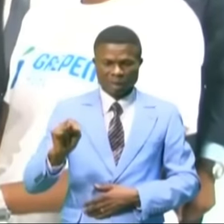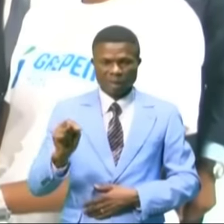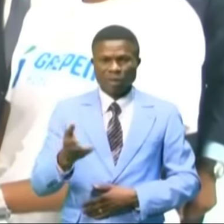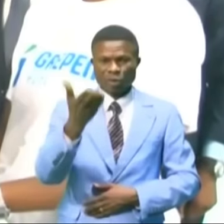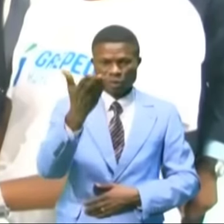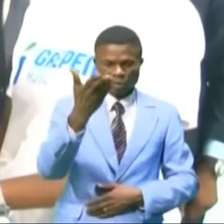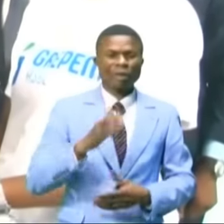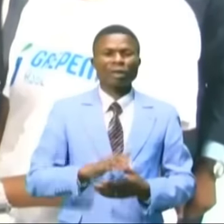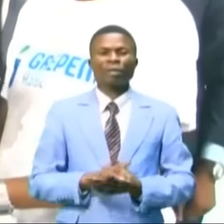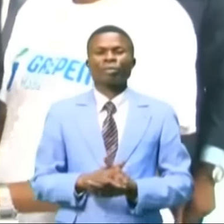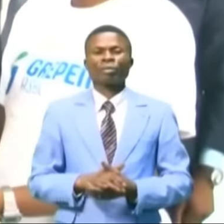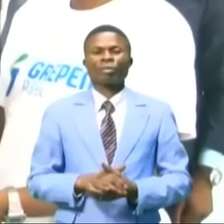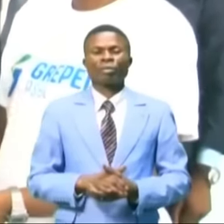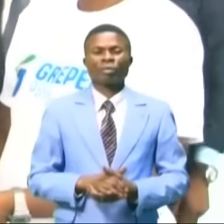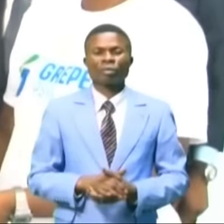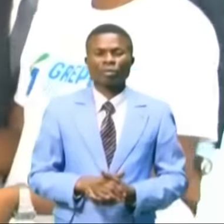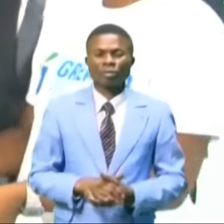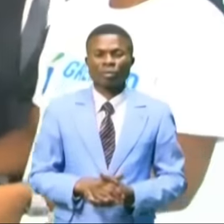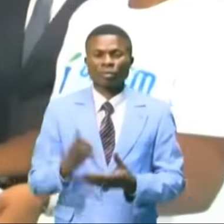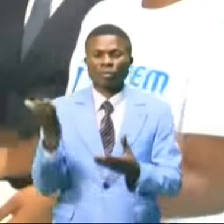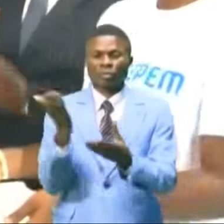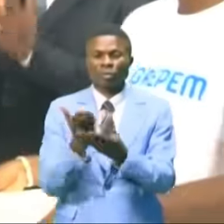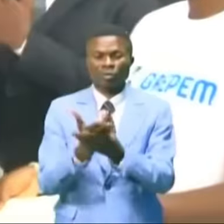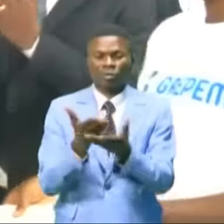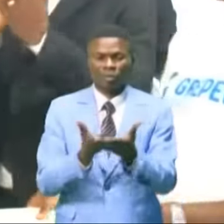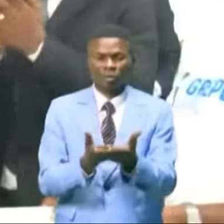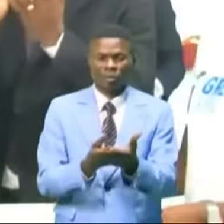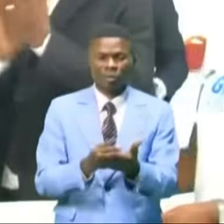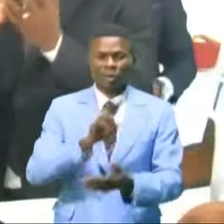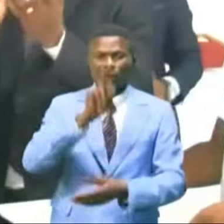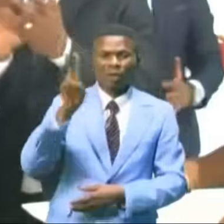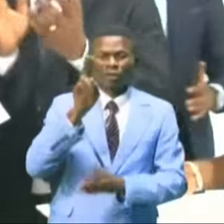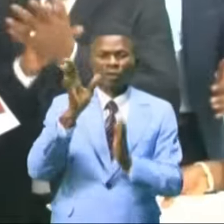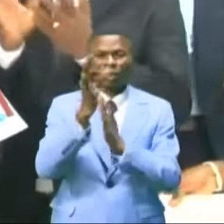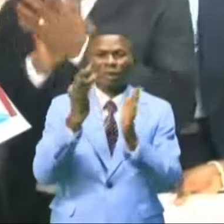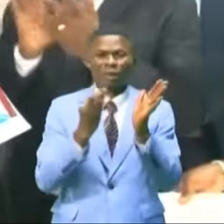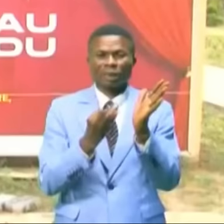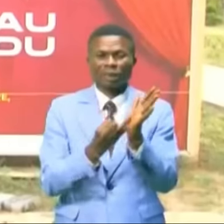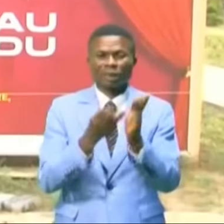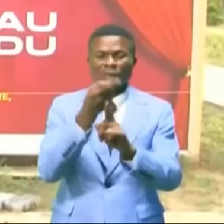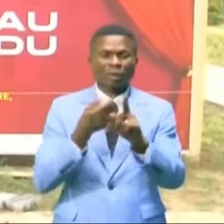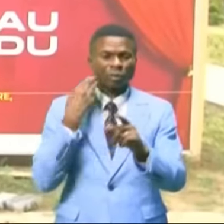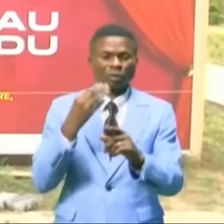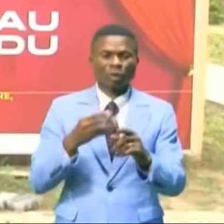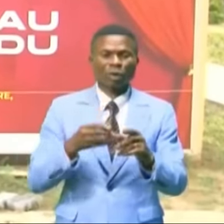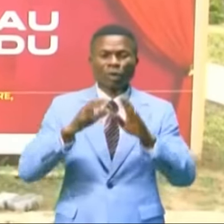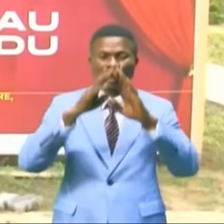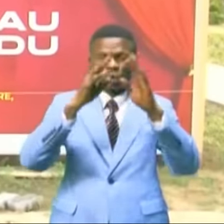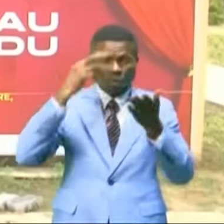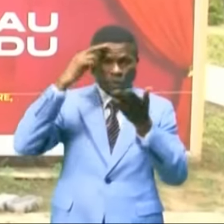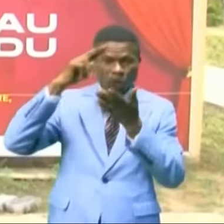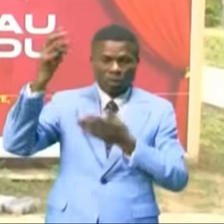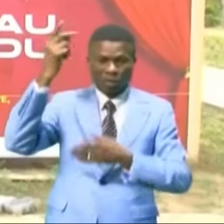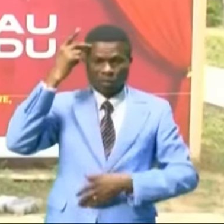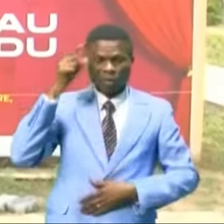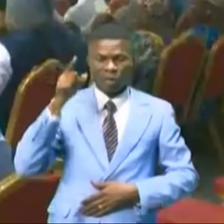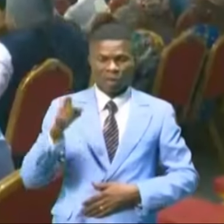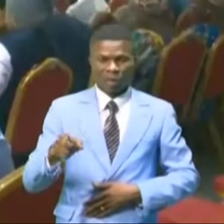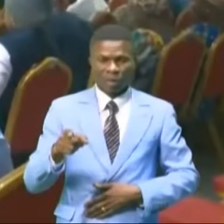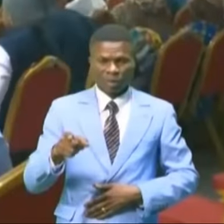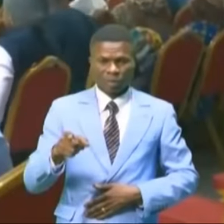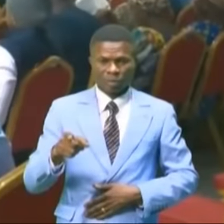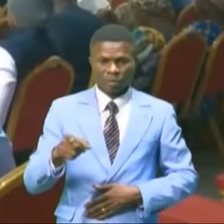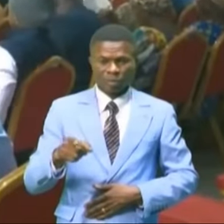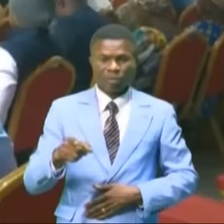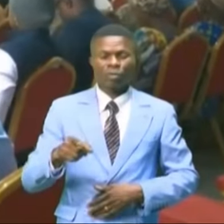La cérémonie du baptême de cet ouvrage a eu lieu vendredi 17 mai 2024 au chapiteau de l'Université de Kinshasa. Homme